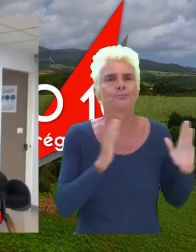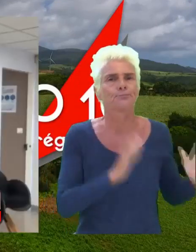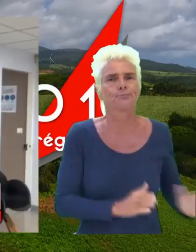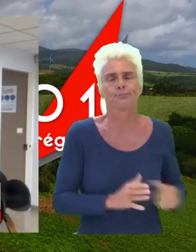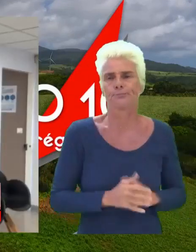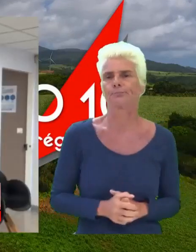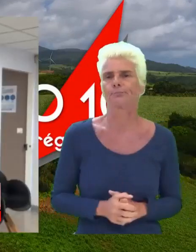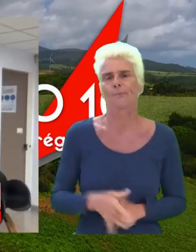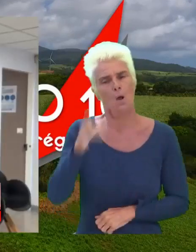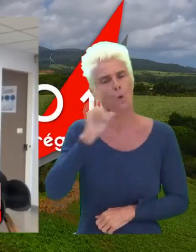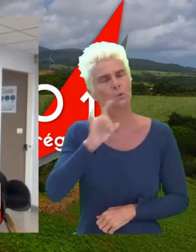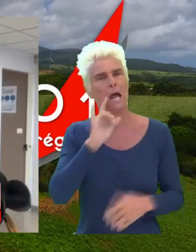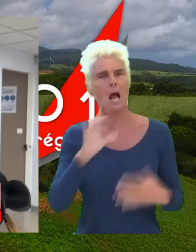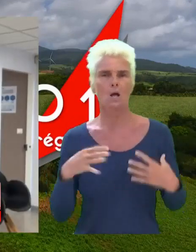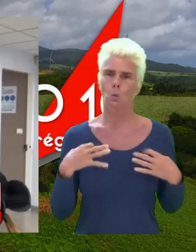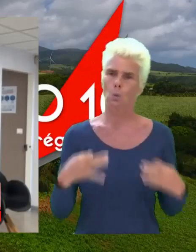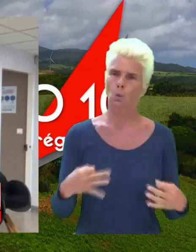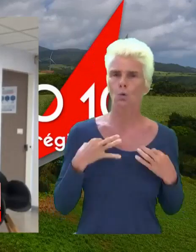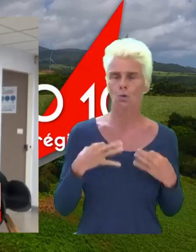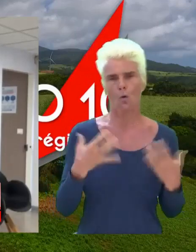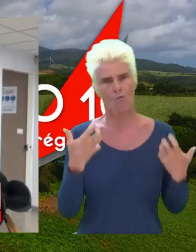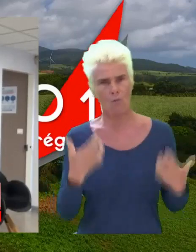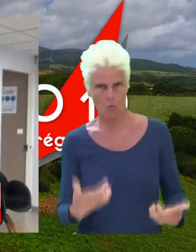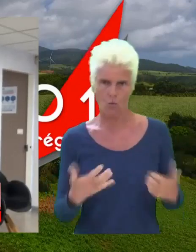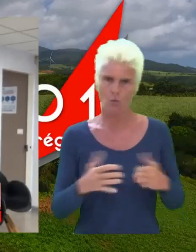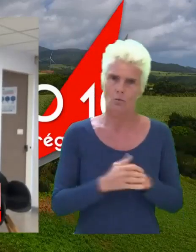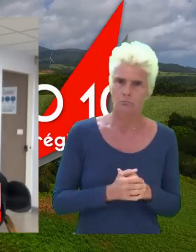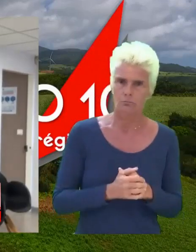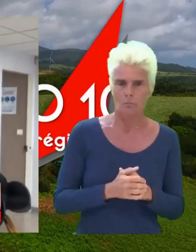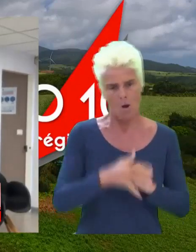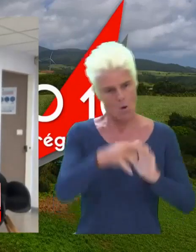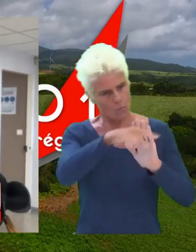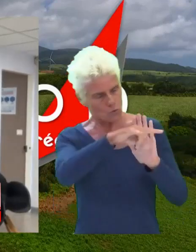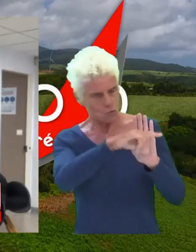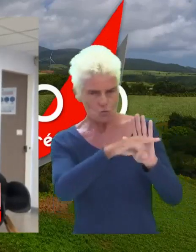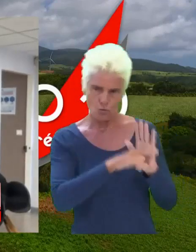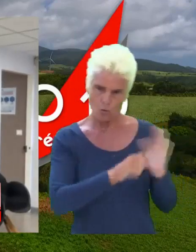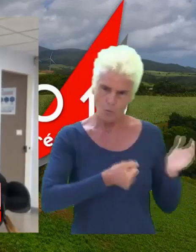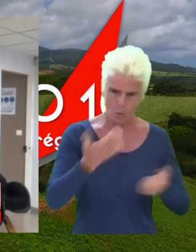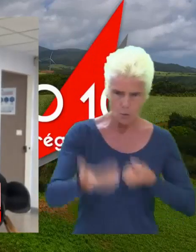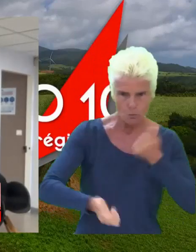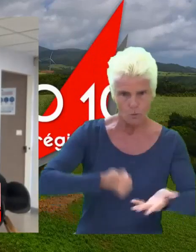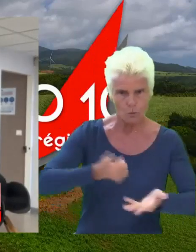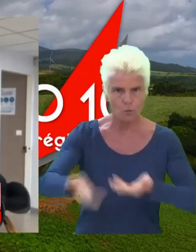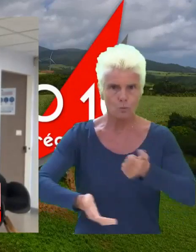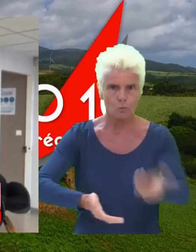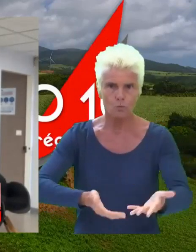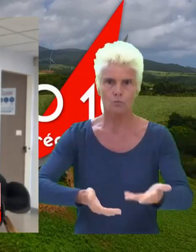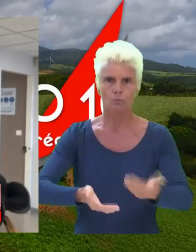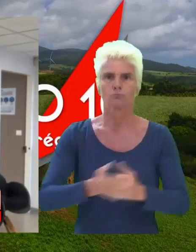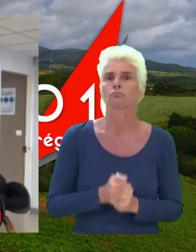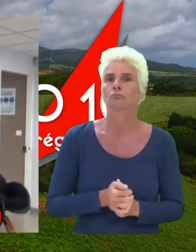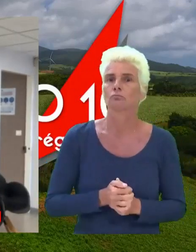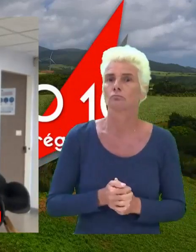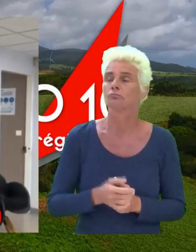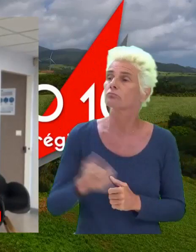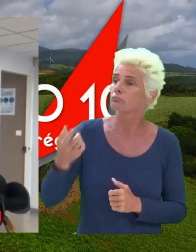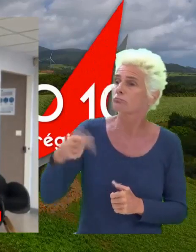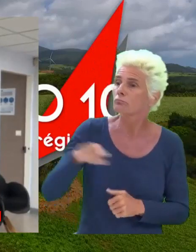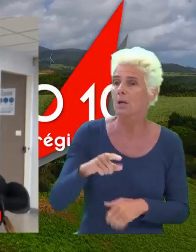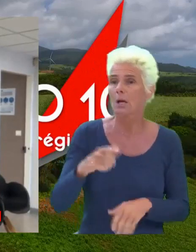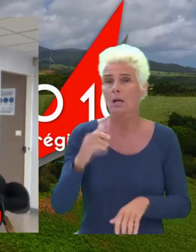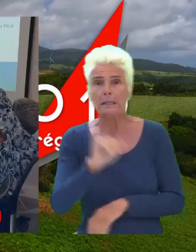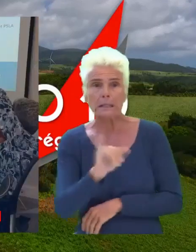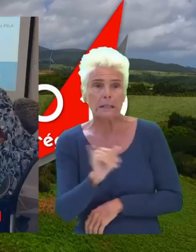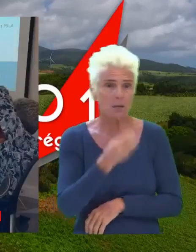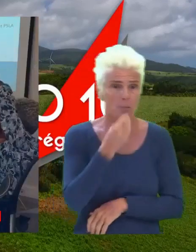constat objectif et nous voulons proposer des mesures objectives sans prendre en compte qui qui n'est pas assez bon qui ne